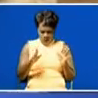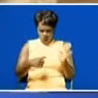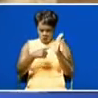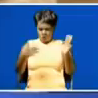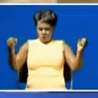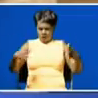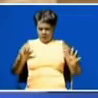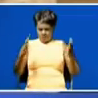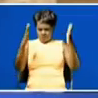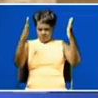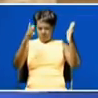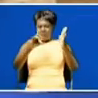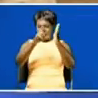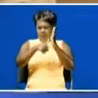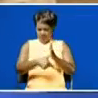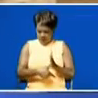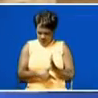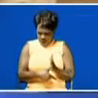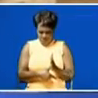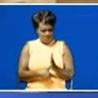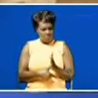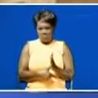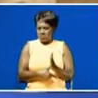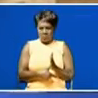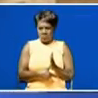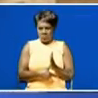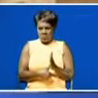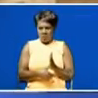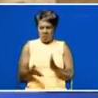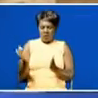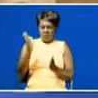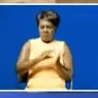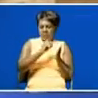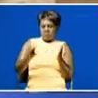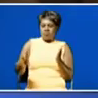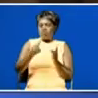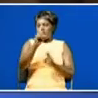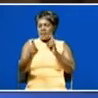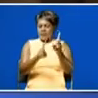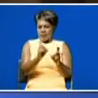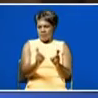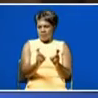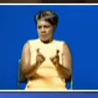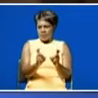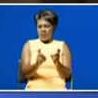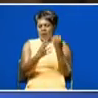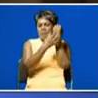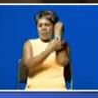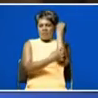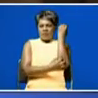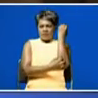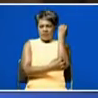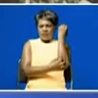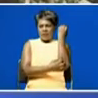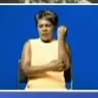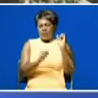vizuri, tumesherekea. Baada ya kusherekea ndio tena wanatuambia majibu tena imetupiliwa mbali. Kutokana na uchochole wake alishindwa